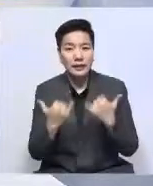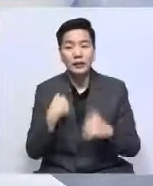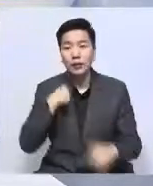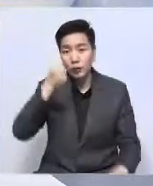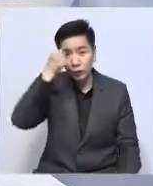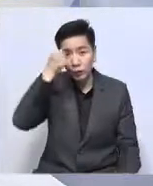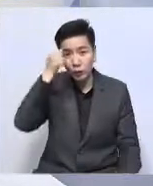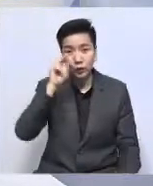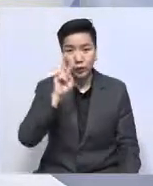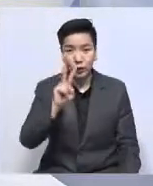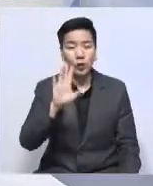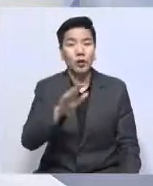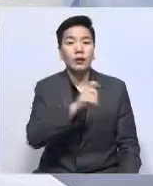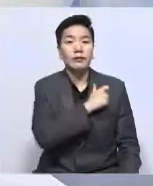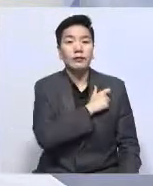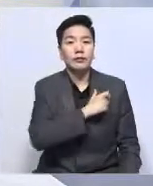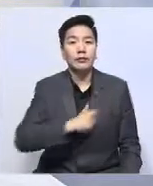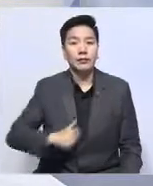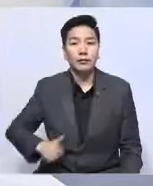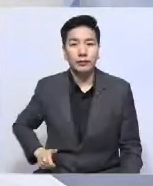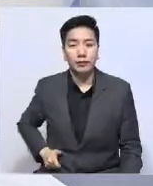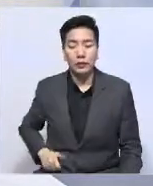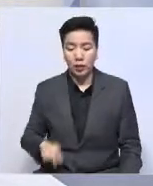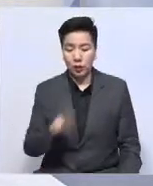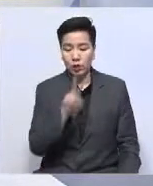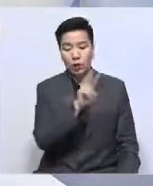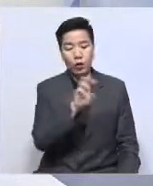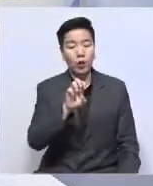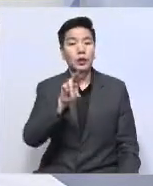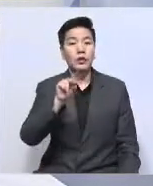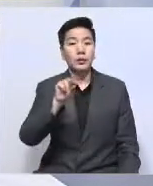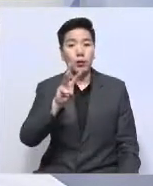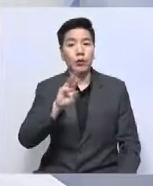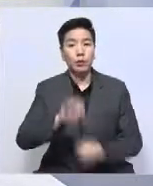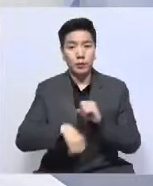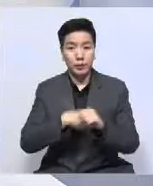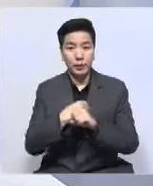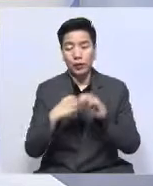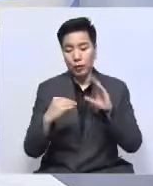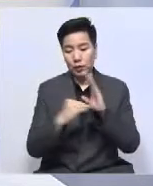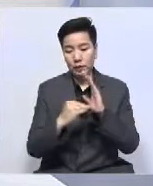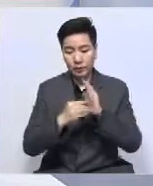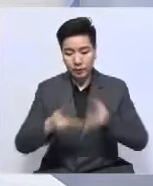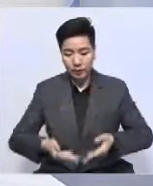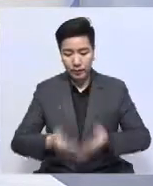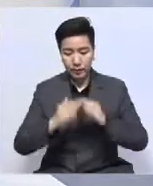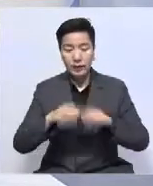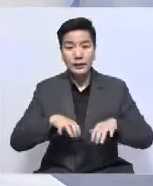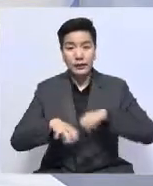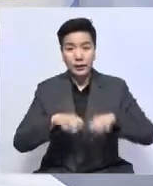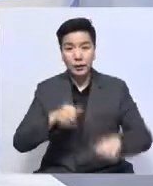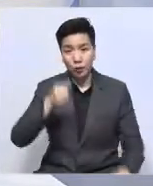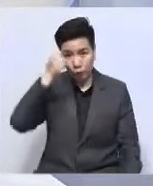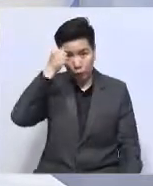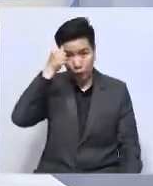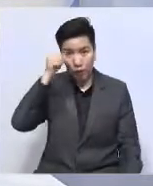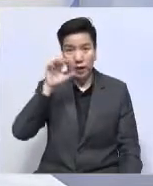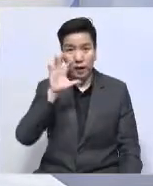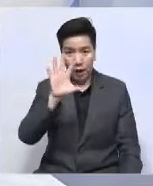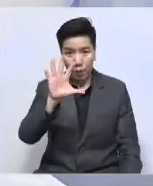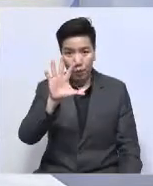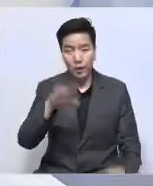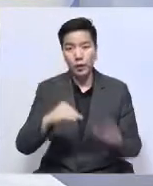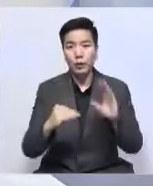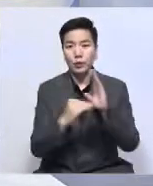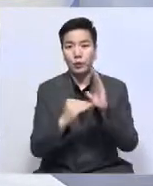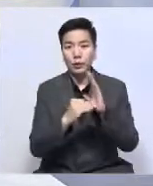วันที่2ของการจัดงานใต้ร่มพระบารมี236ปีกรุงรัตนโกสินทร์ที่จัดขึ้นตลอด5วันค่ะใน7พื้น